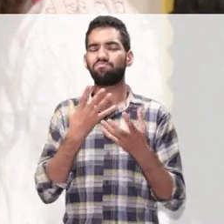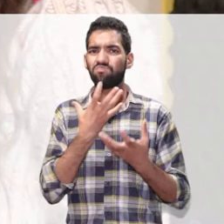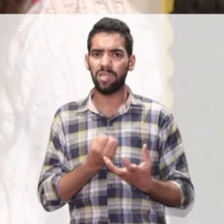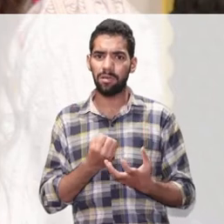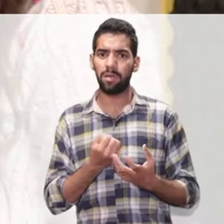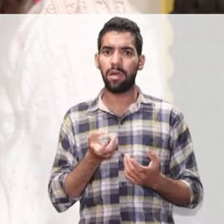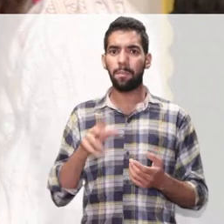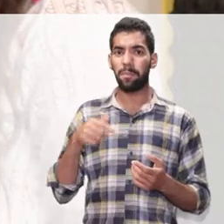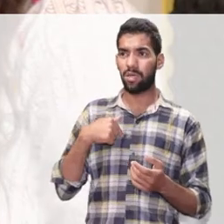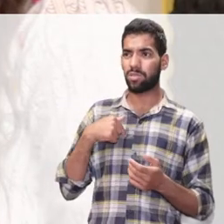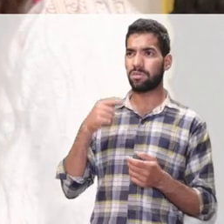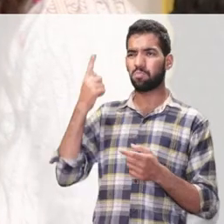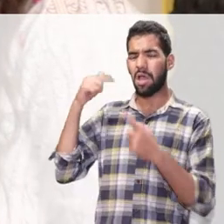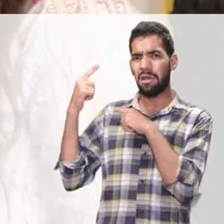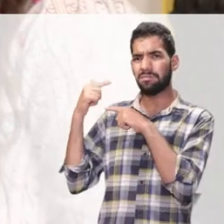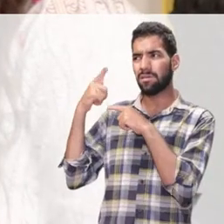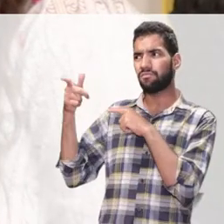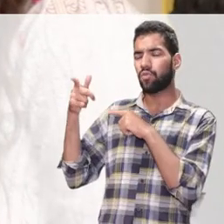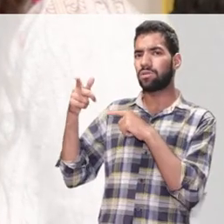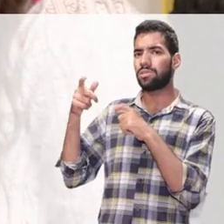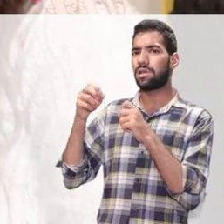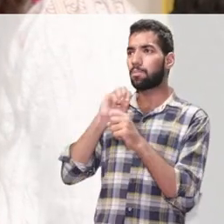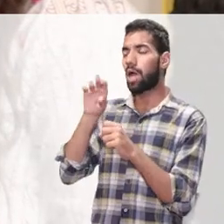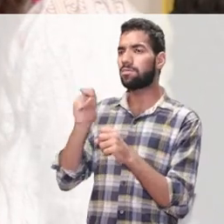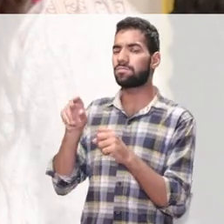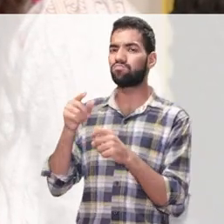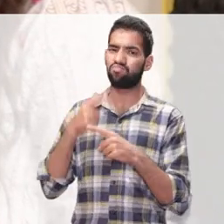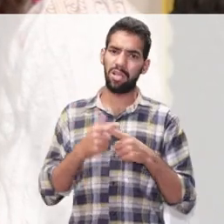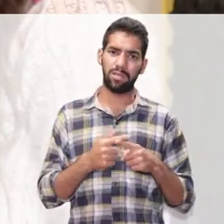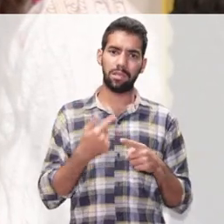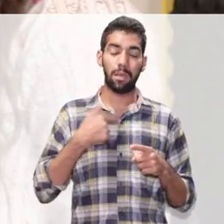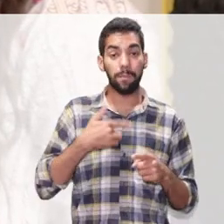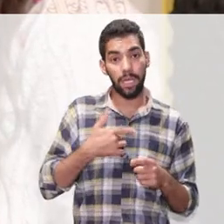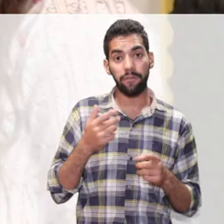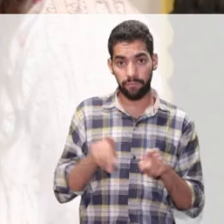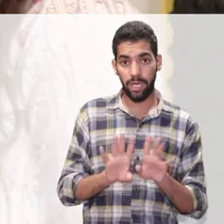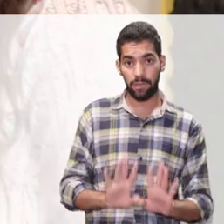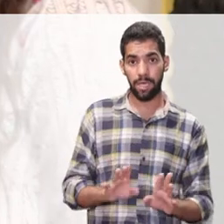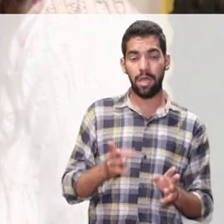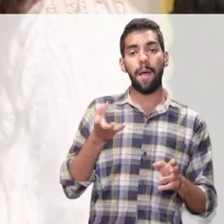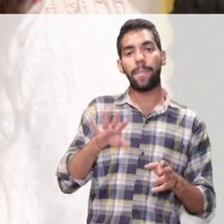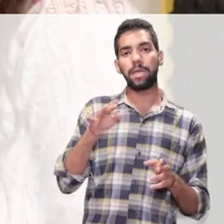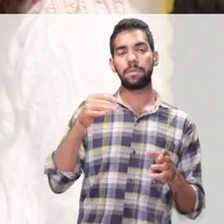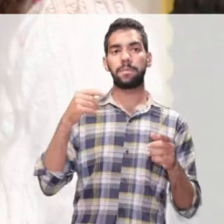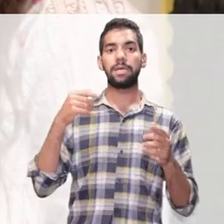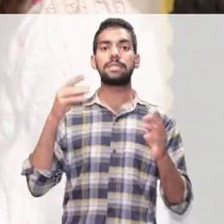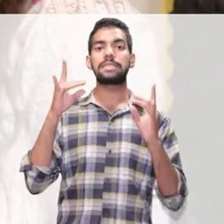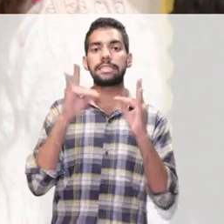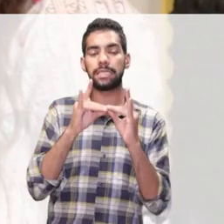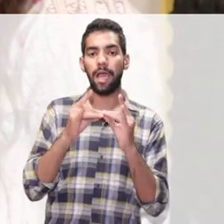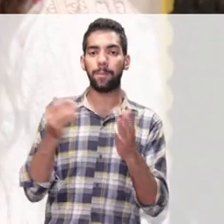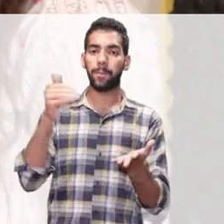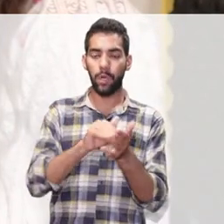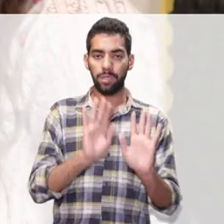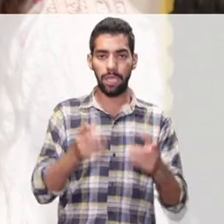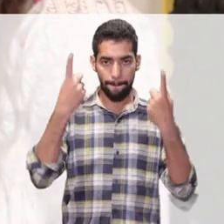जरूरत थी इतनी शक्ति से बात करने की है कि आप करना यह देखिए कि मैं पहुंचे इस्लामाबाद और मेरी मीटिंग थी वहां पर और